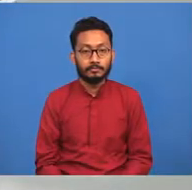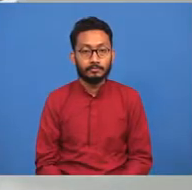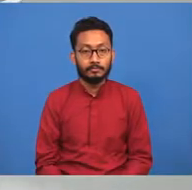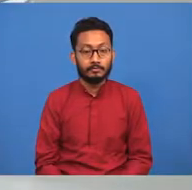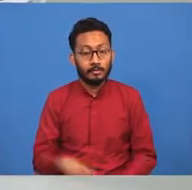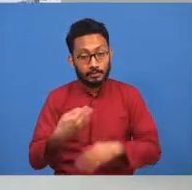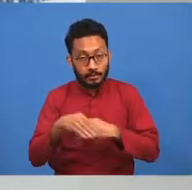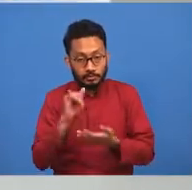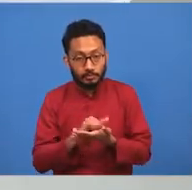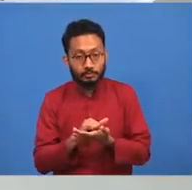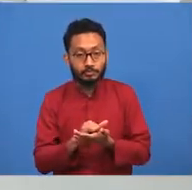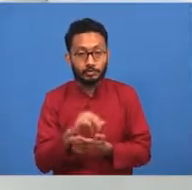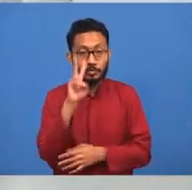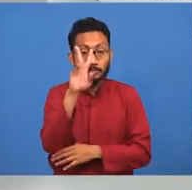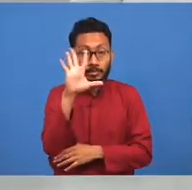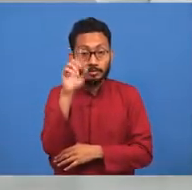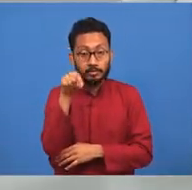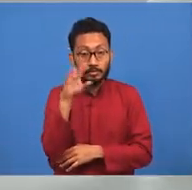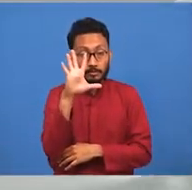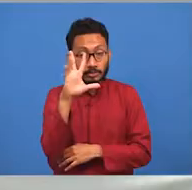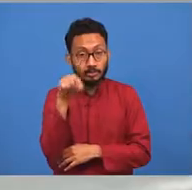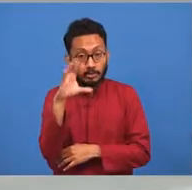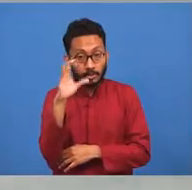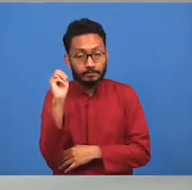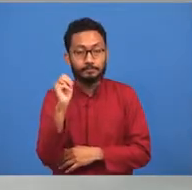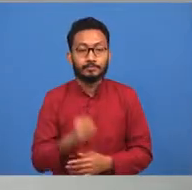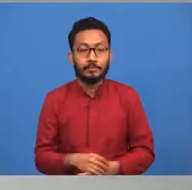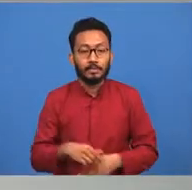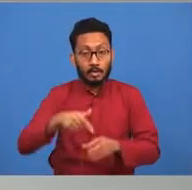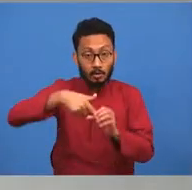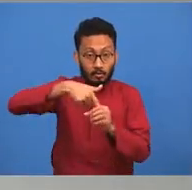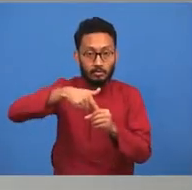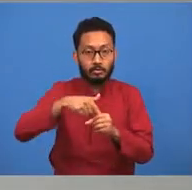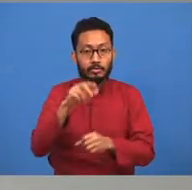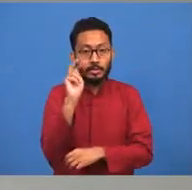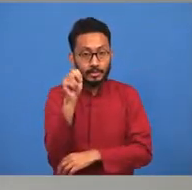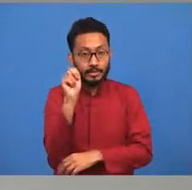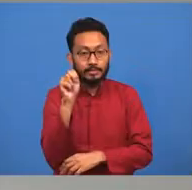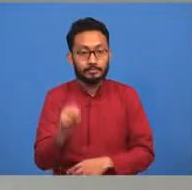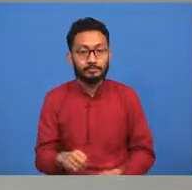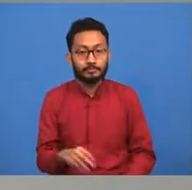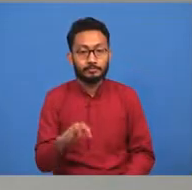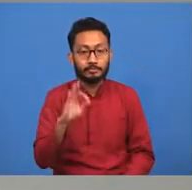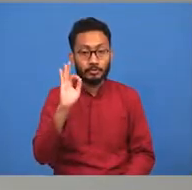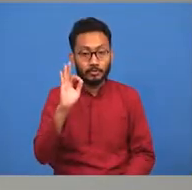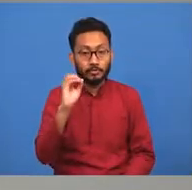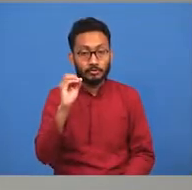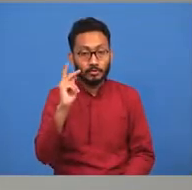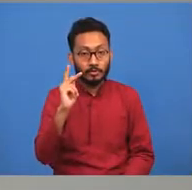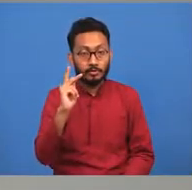Kemudian, 25 cm padu larutan natrium klorida 0.5 mol per dm